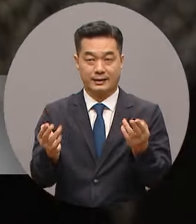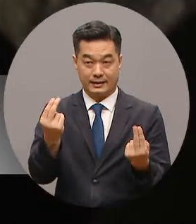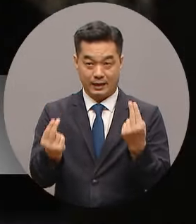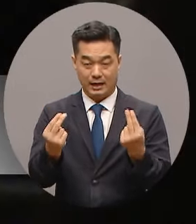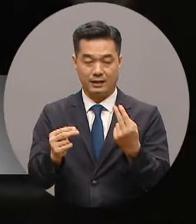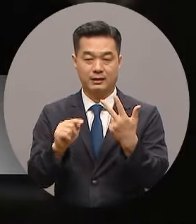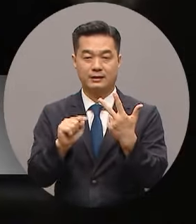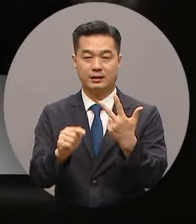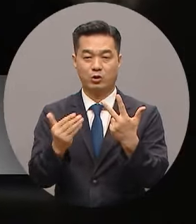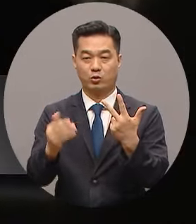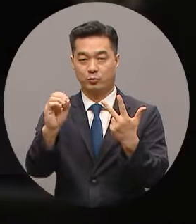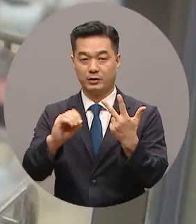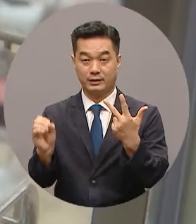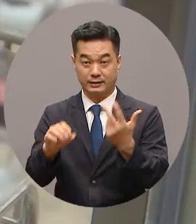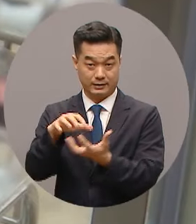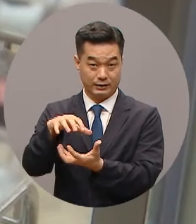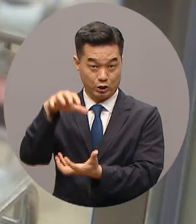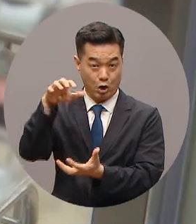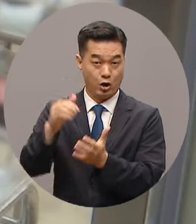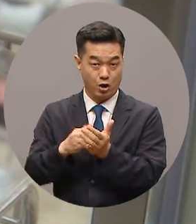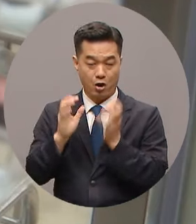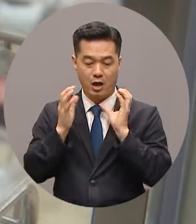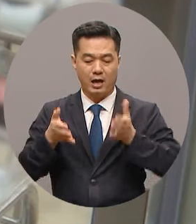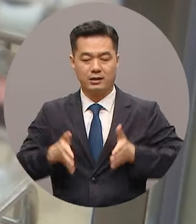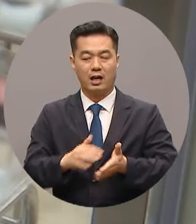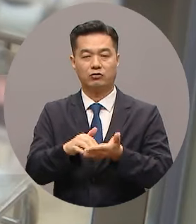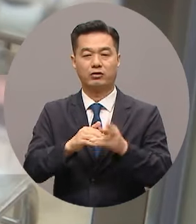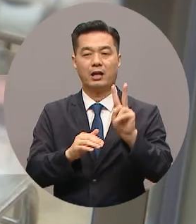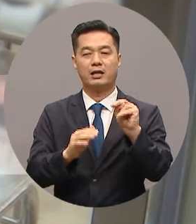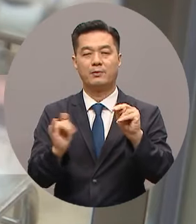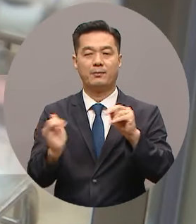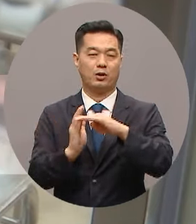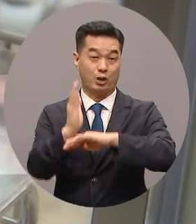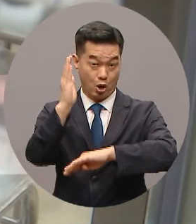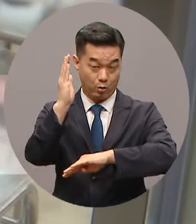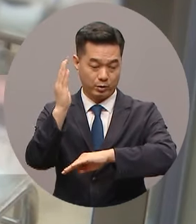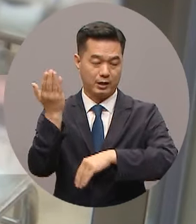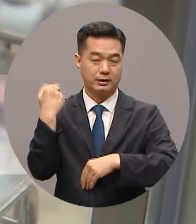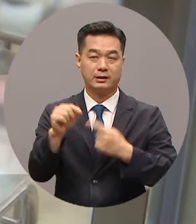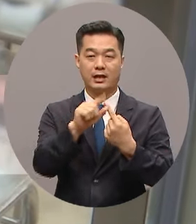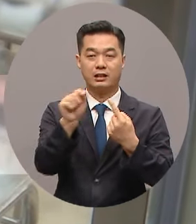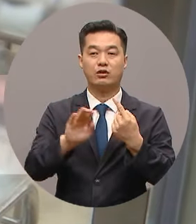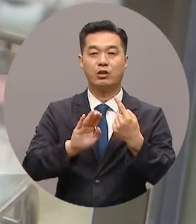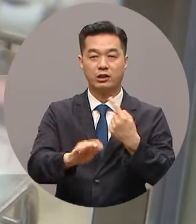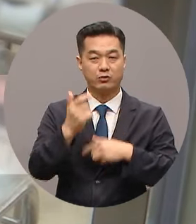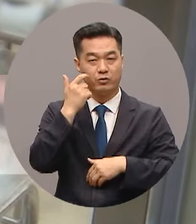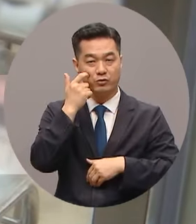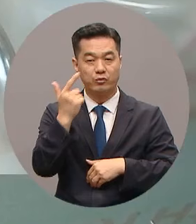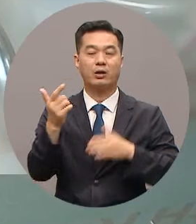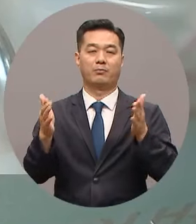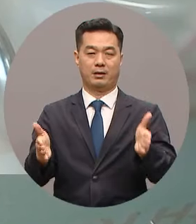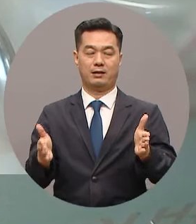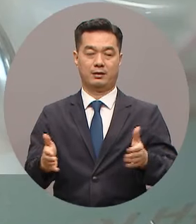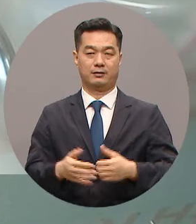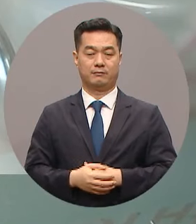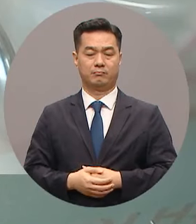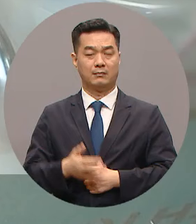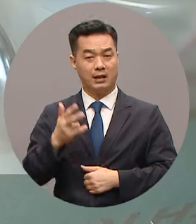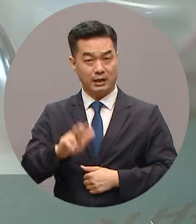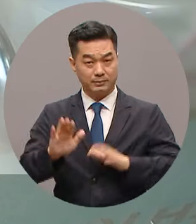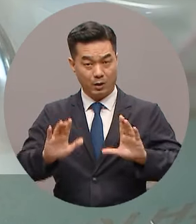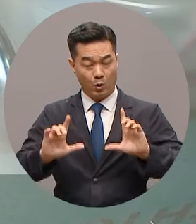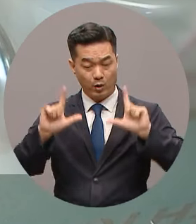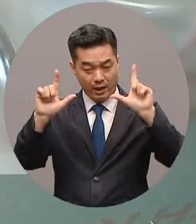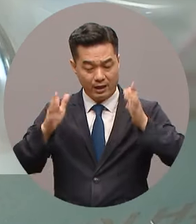7.9% 늘었습니다 출생 화수가 2만 명을 넘어선 건 지난 1월 이후 6개월 만입니다 하지만 올해